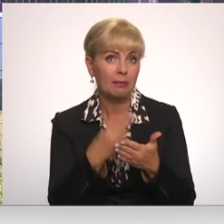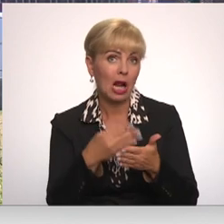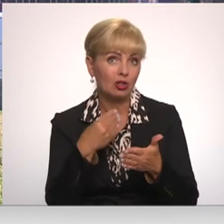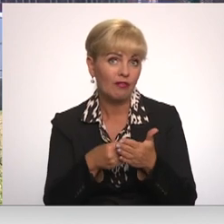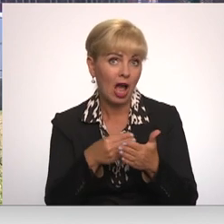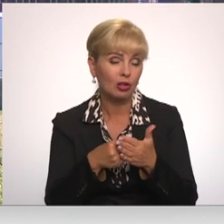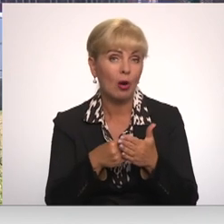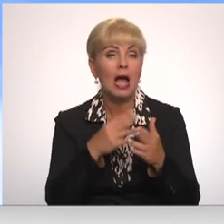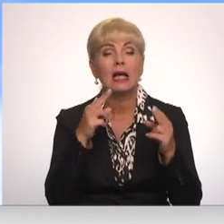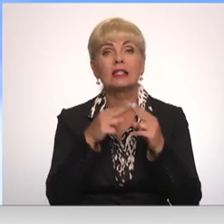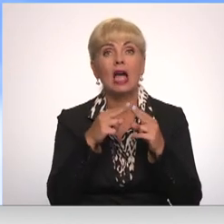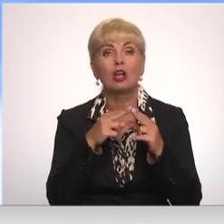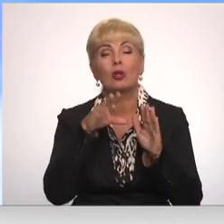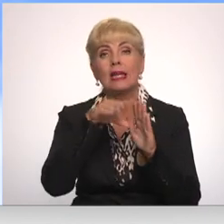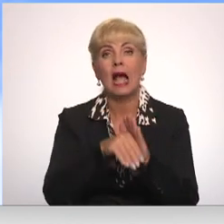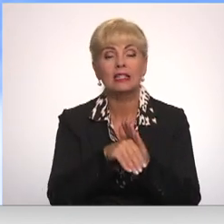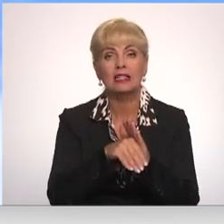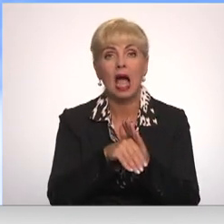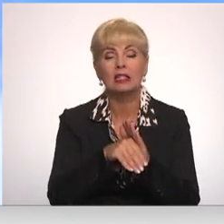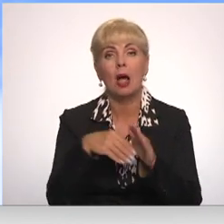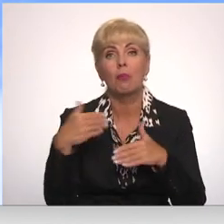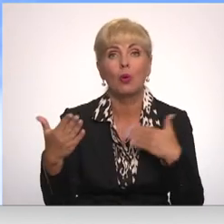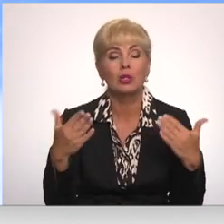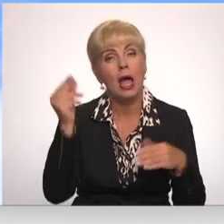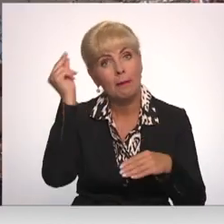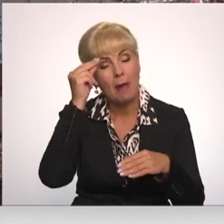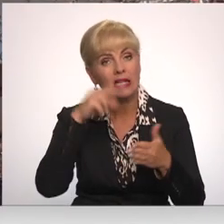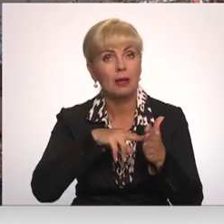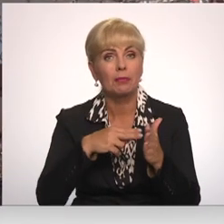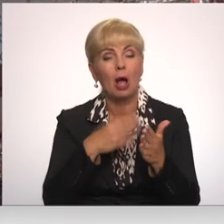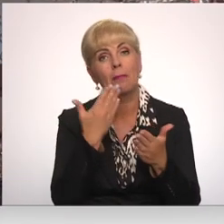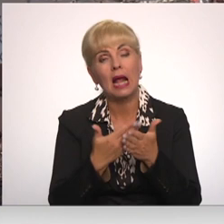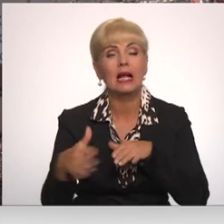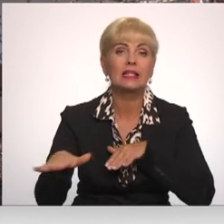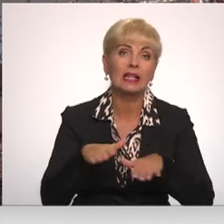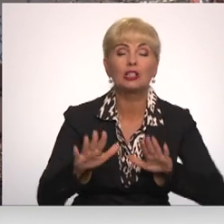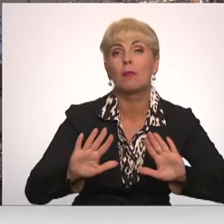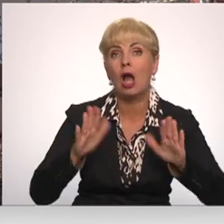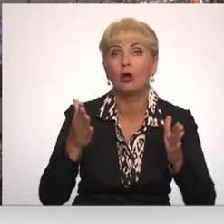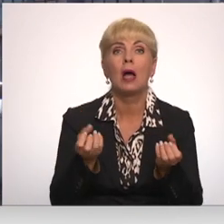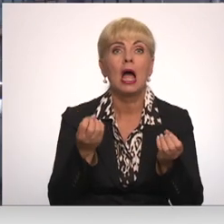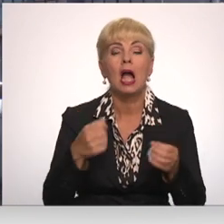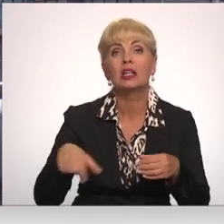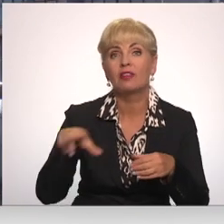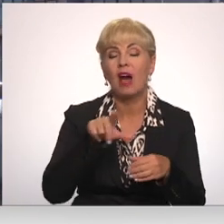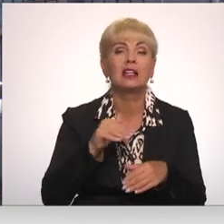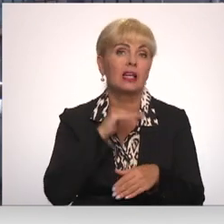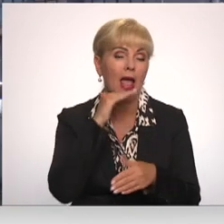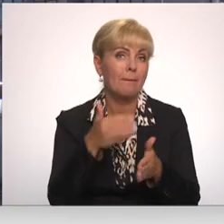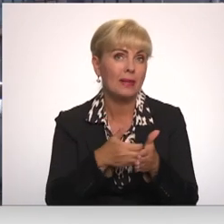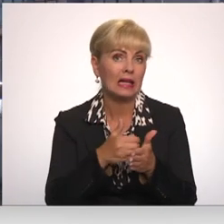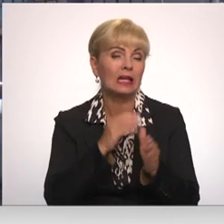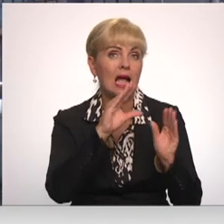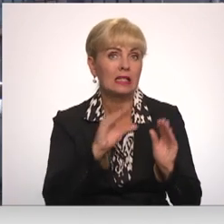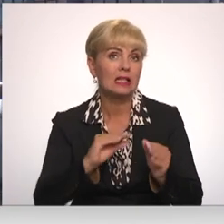saziņu starp krīzes vadībā iesaistītajām pusēm, turklāt mācību scenārijs paredz rīcību gadījumā, ja gāzes visiem vairs nepietiek un ir